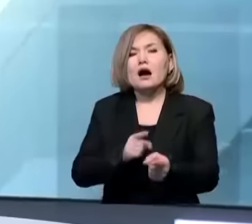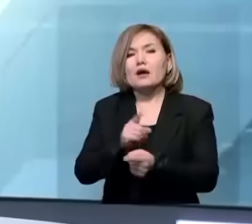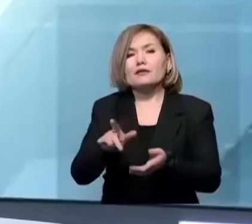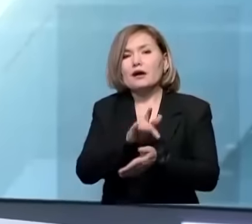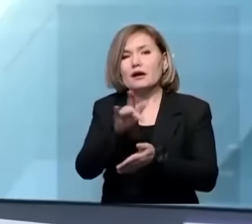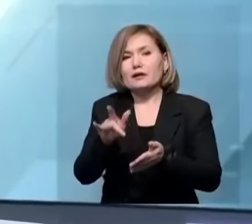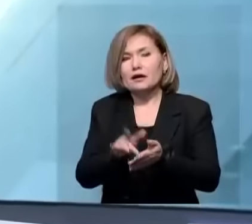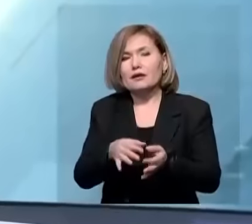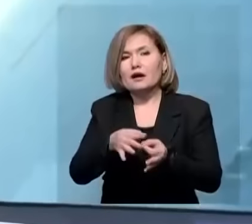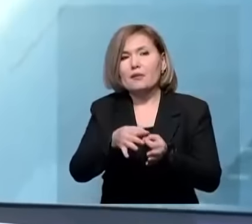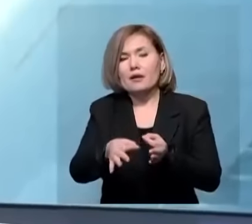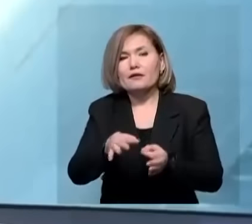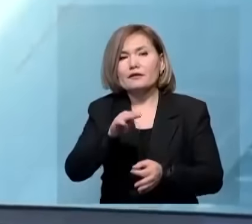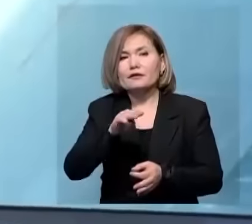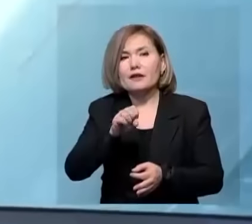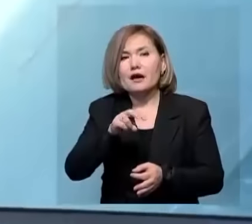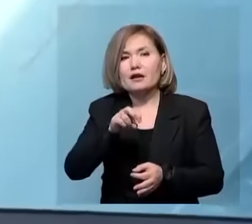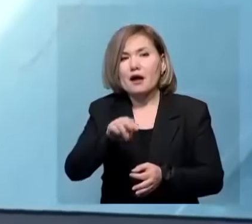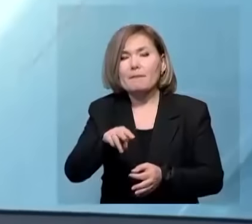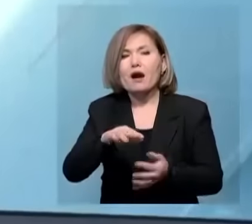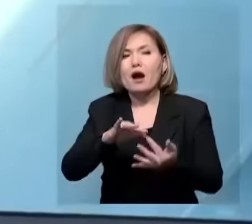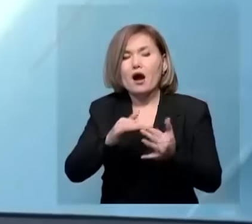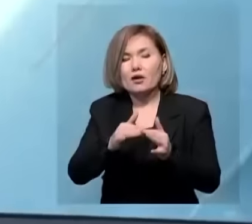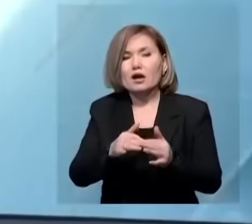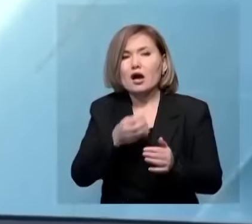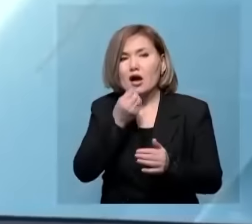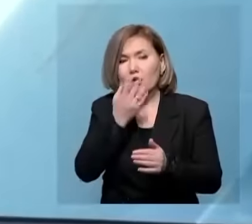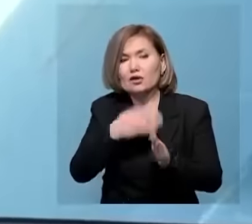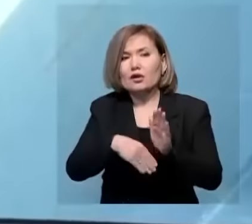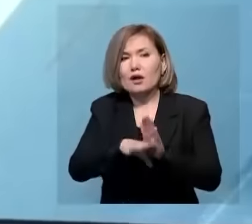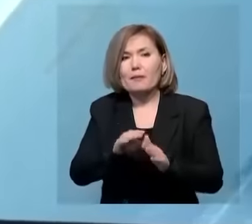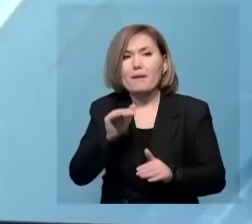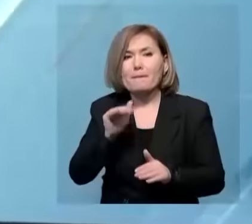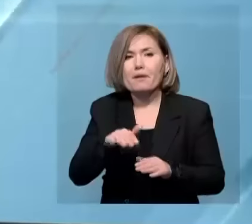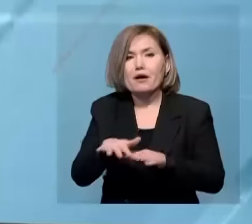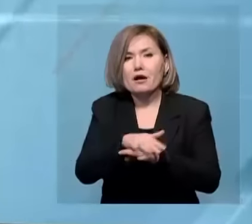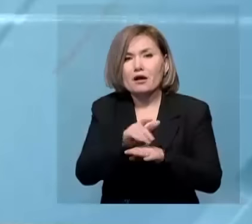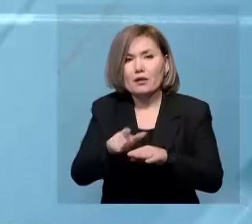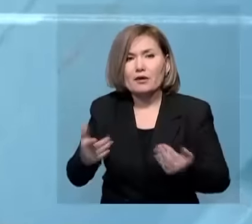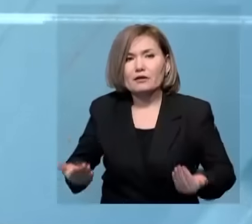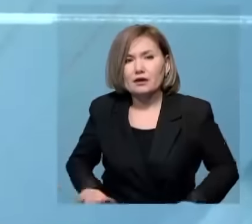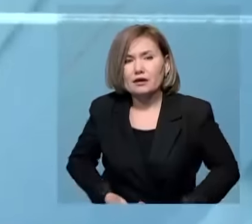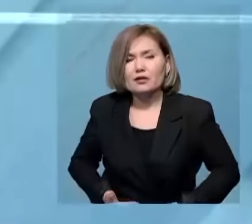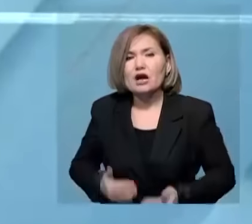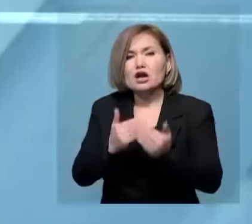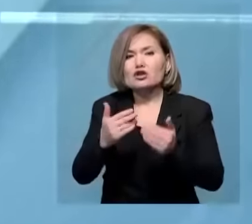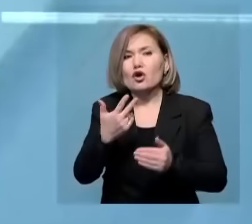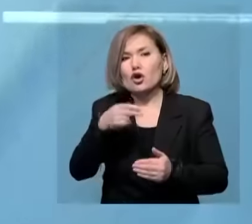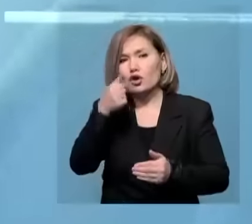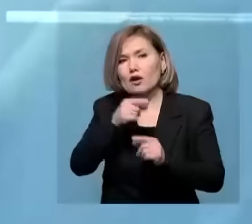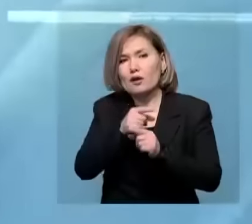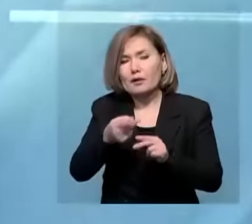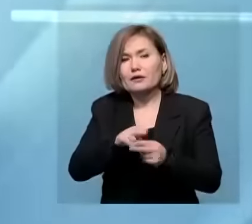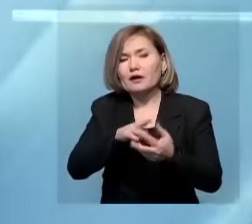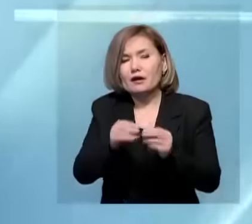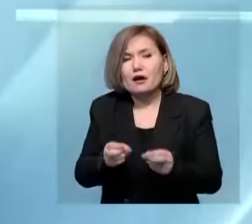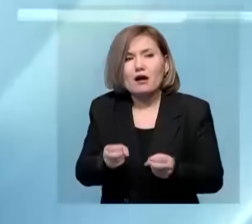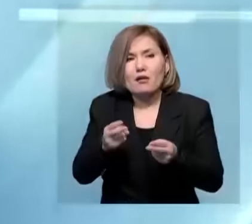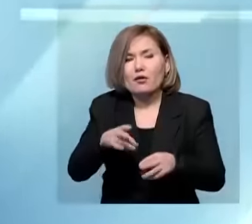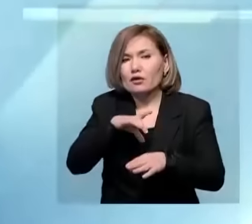Жезқазған қаласына қарасты Талап ауылын жұрт үлгілі ауыл деп атайды. Мыңға тарта тұрғыны бар елді мекенде соңғы 3 жылда бірде-бір